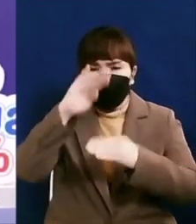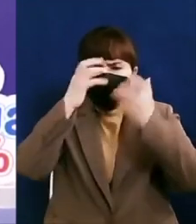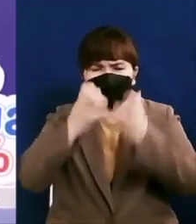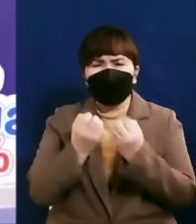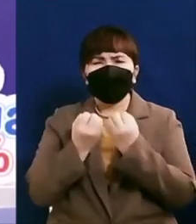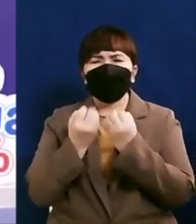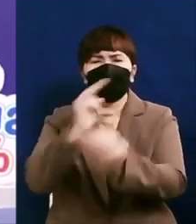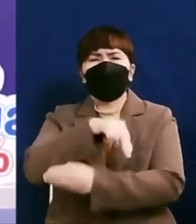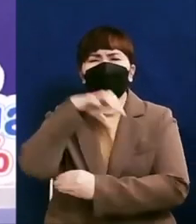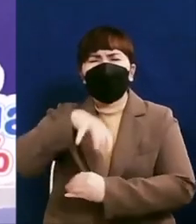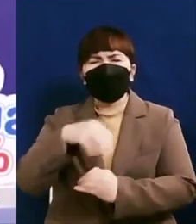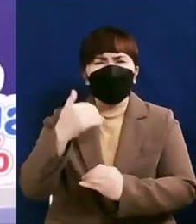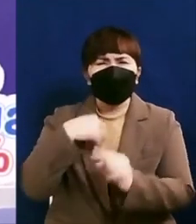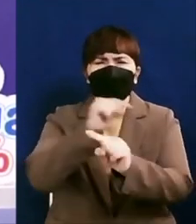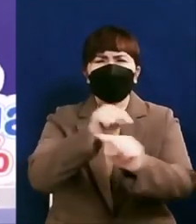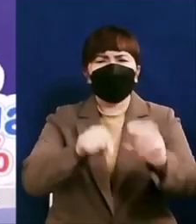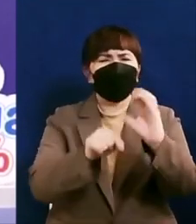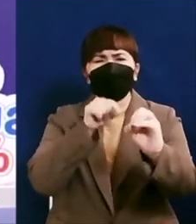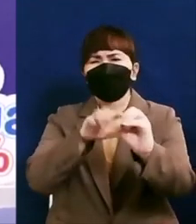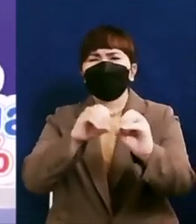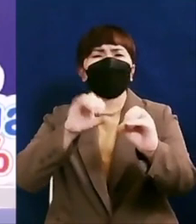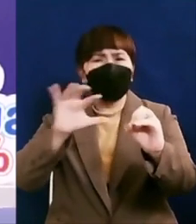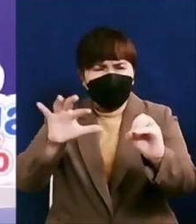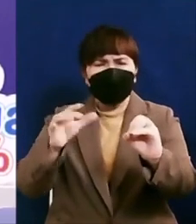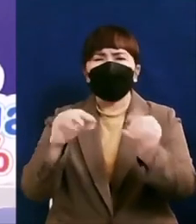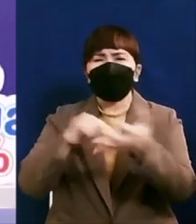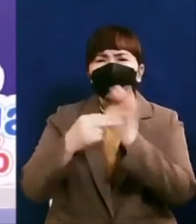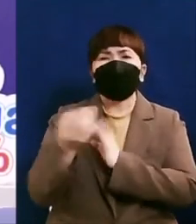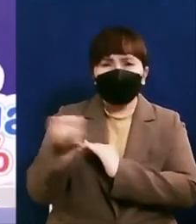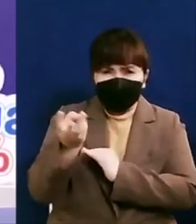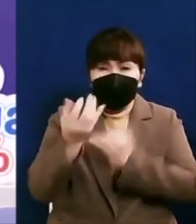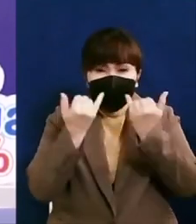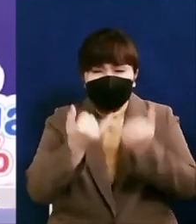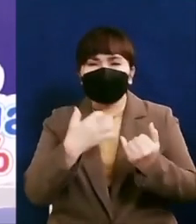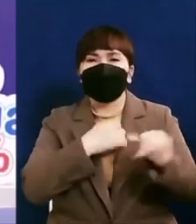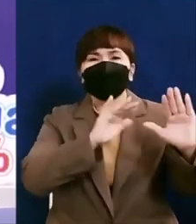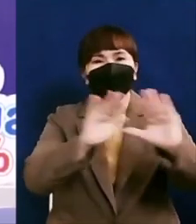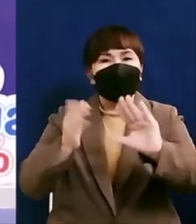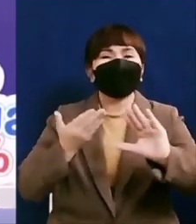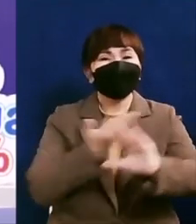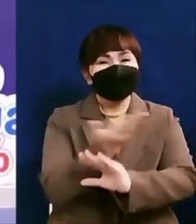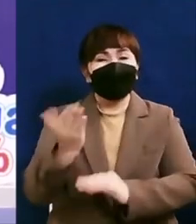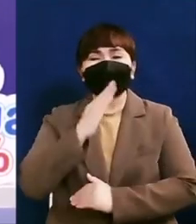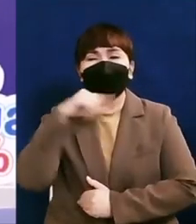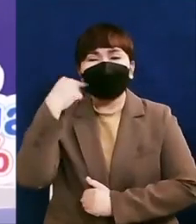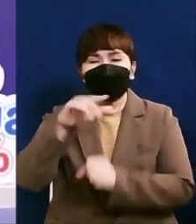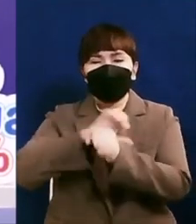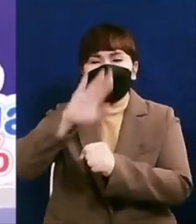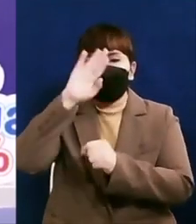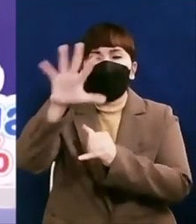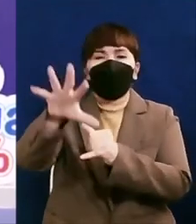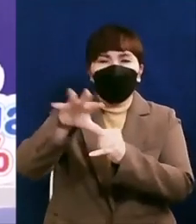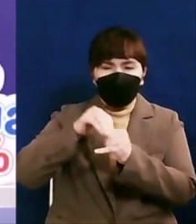ลนะครับนั้นสิ่งเหล่านี้นะครับต้องฝากนะครับทุกท่านนะครับว่าผู้ป่วยหรือผู้ติดเชื้อทุกรายนะ